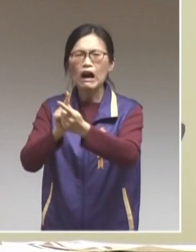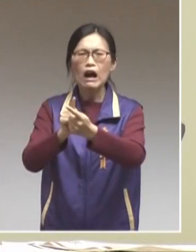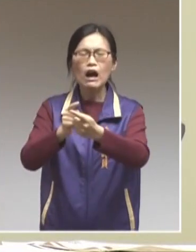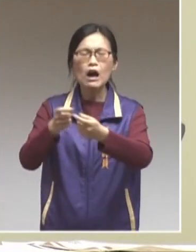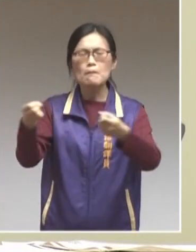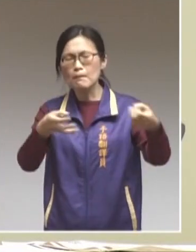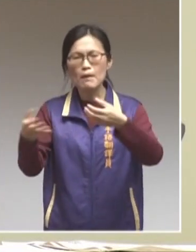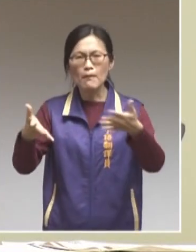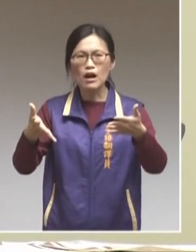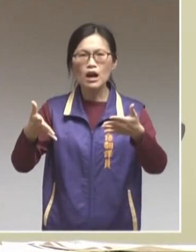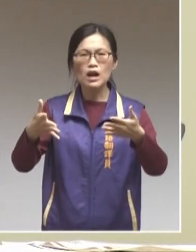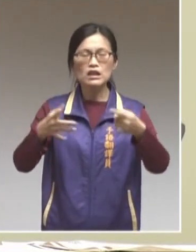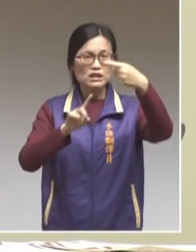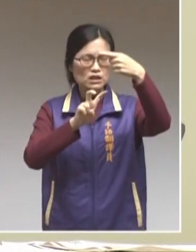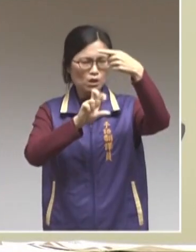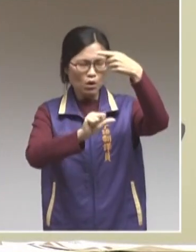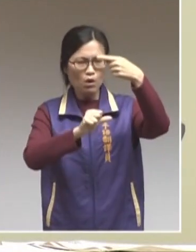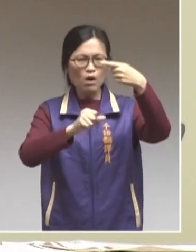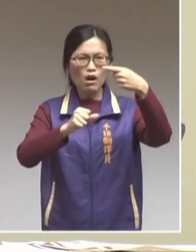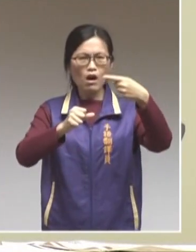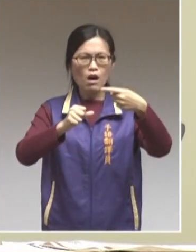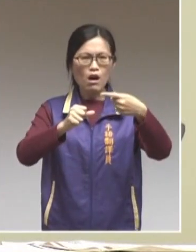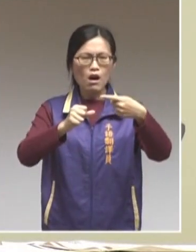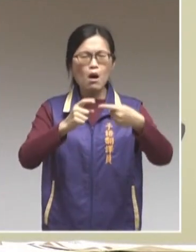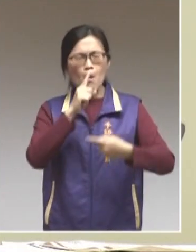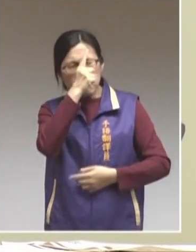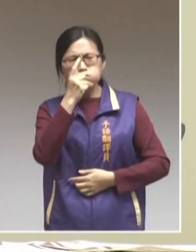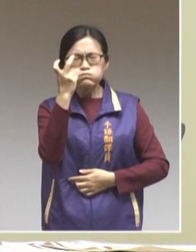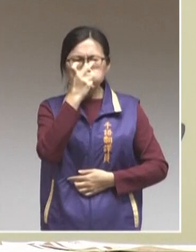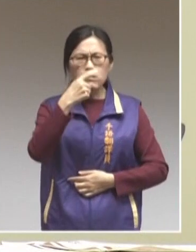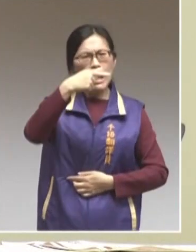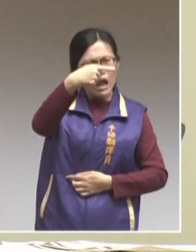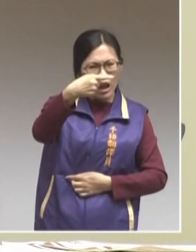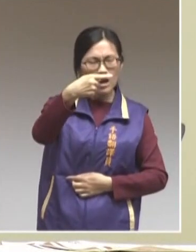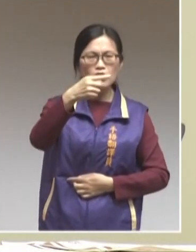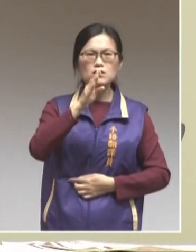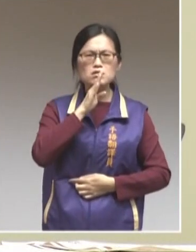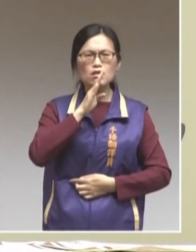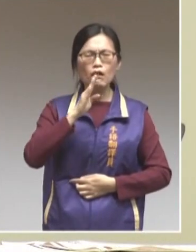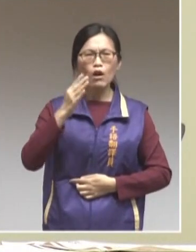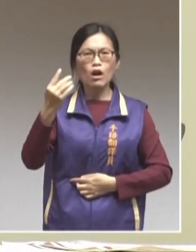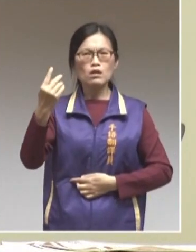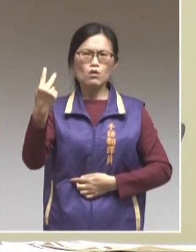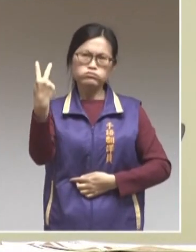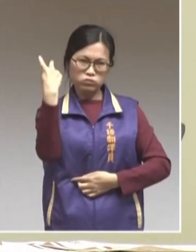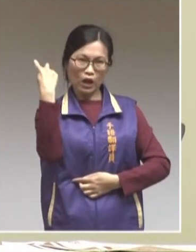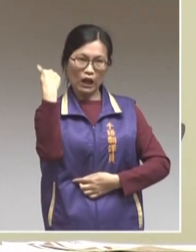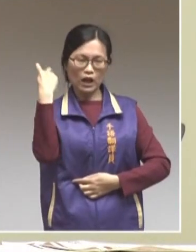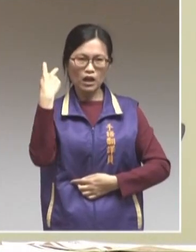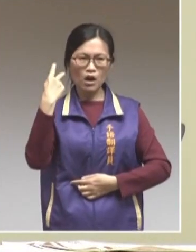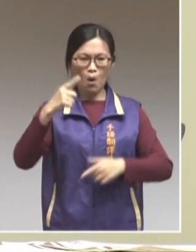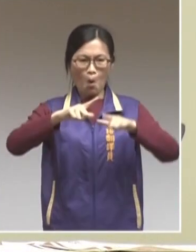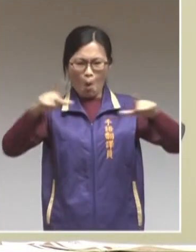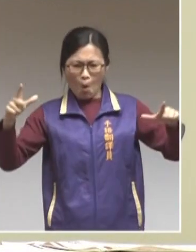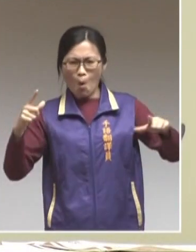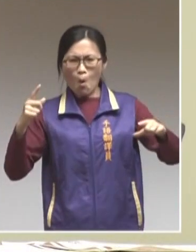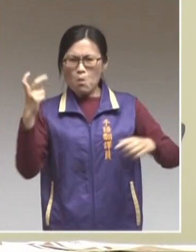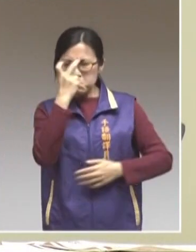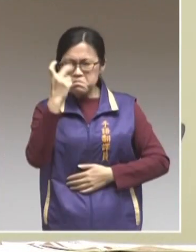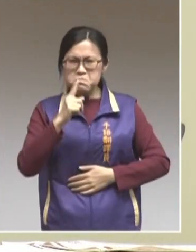剪的时候是阴性，但是我们昨天在进行扩大筛检的时候，在前天进行扩大筛检的时